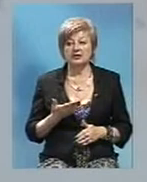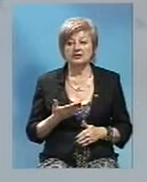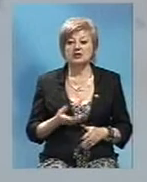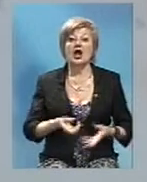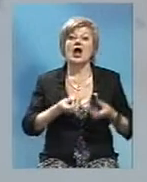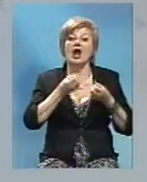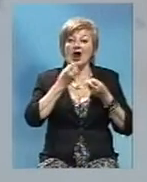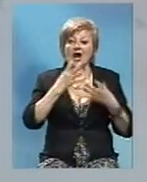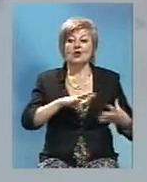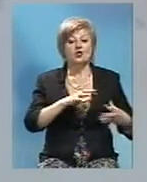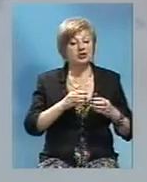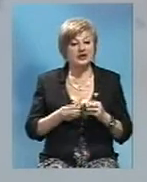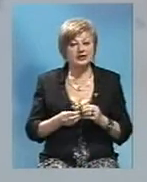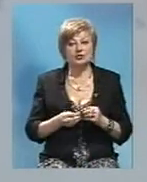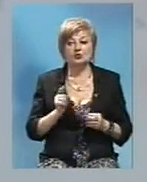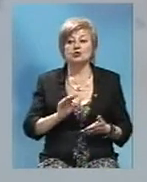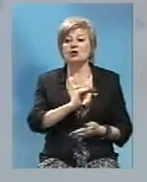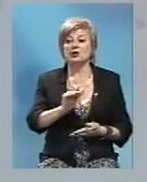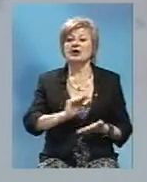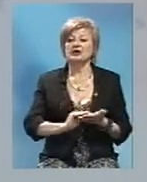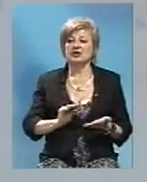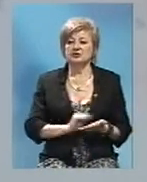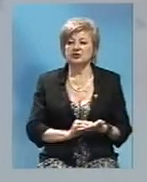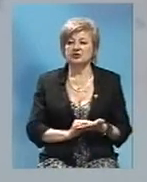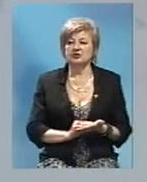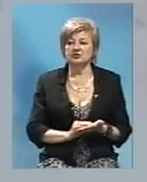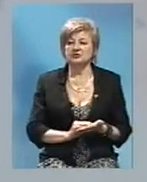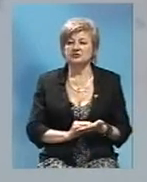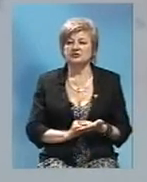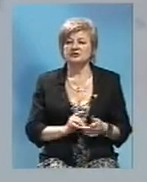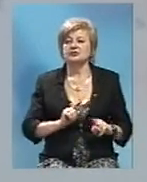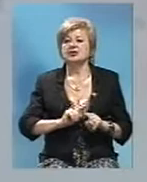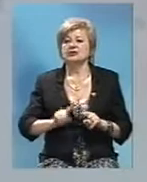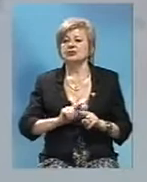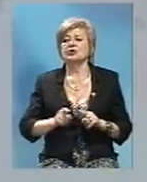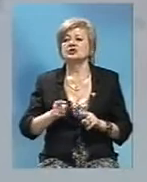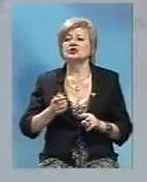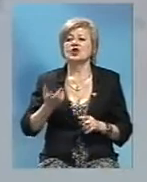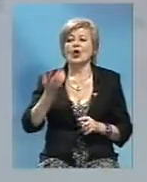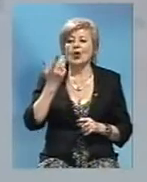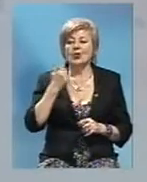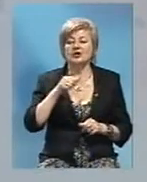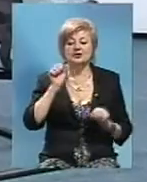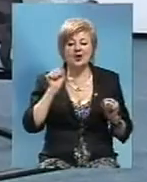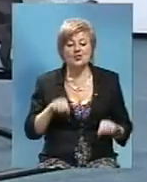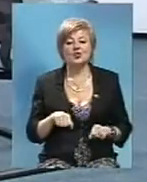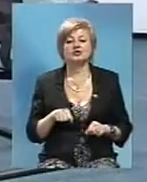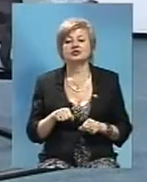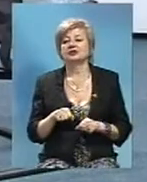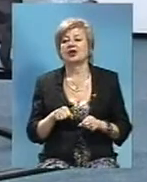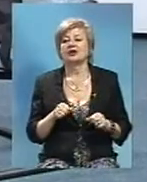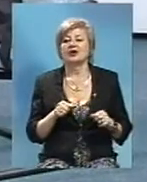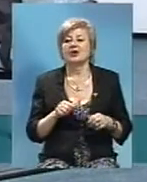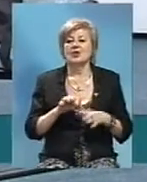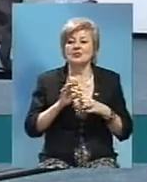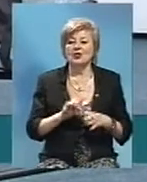положительную результативность. Почему? Потому что ребята пишут, а где можно поделиться с этой информацией родителями, а куда можно пригласить наших родителей, пишут, просят